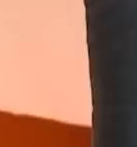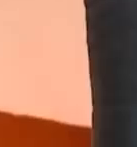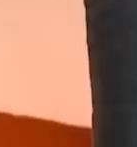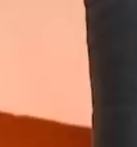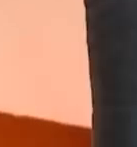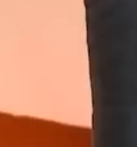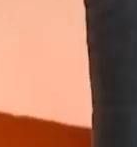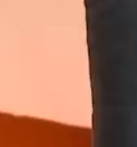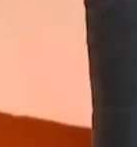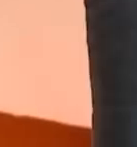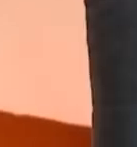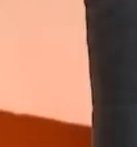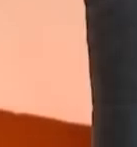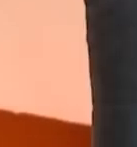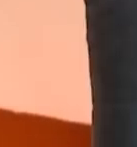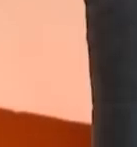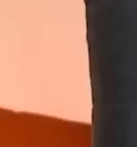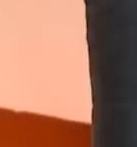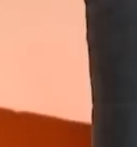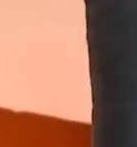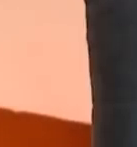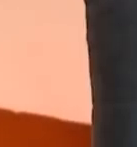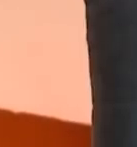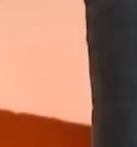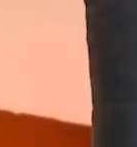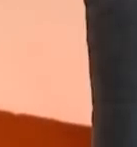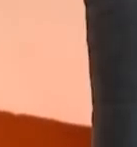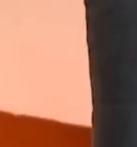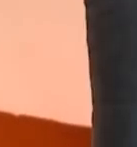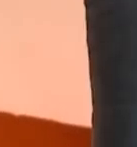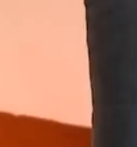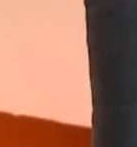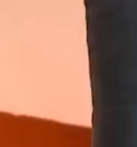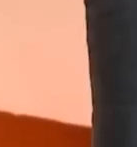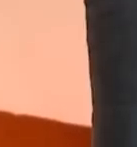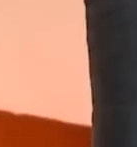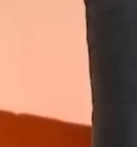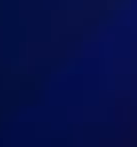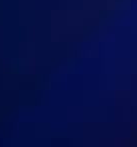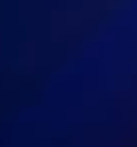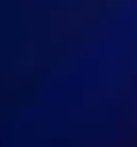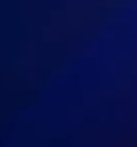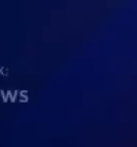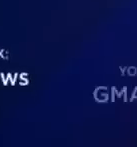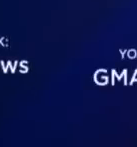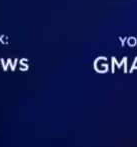maaari kami masubaybayan sa GMA Pinoy TV at www.gmanews.tv.